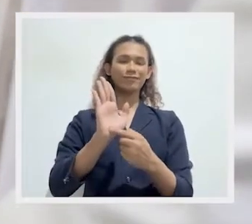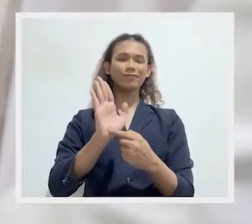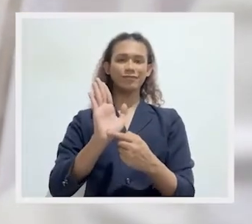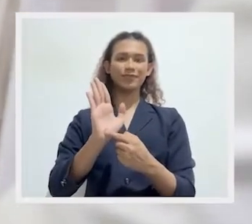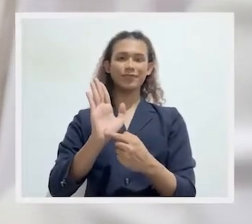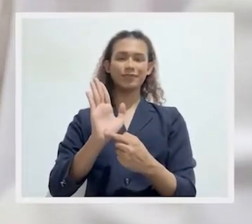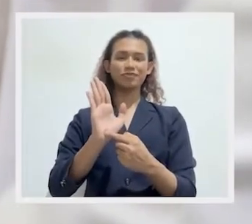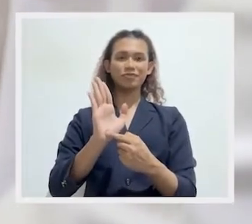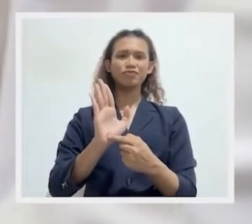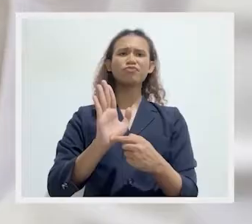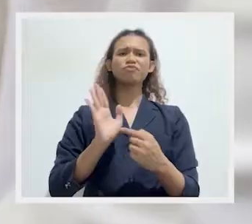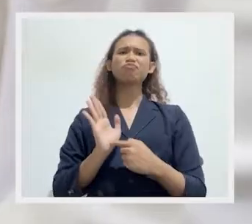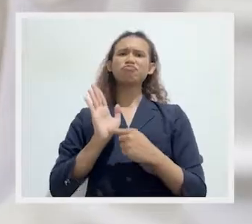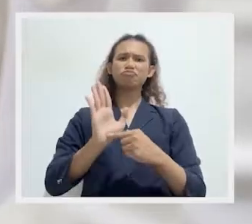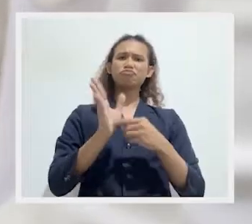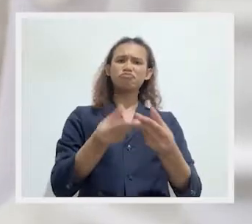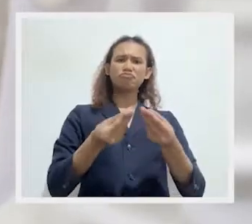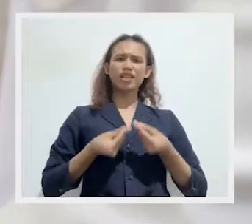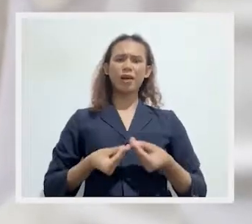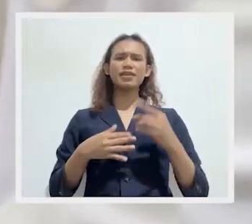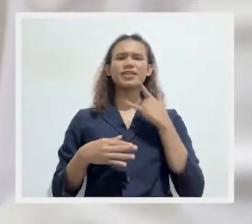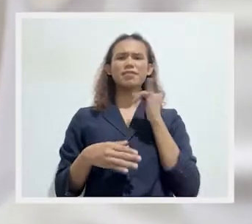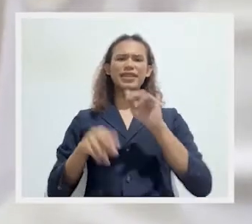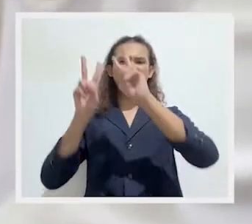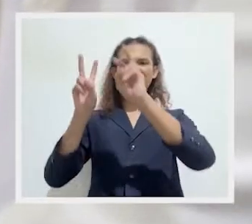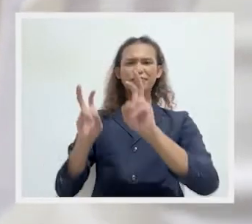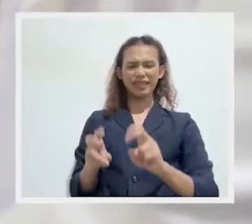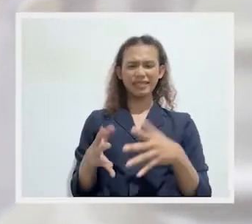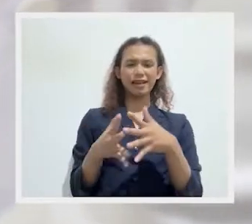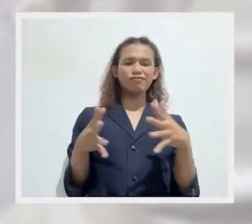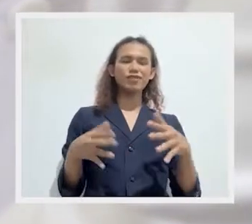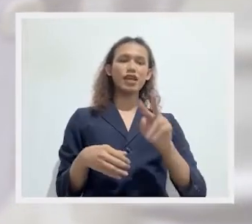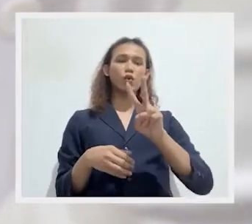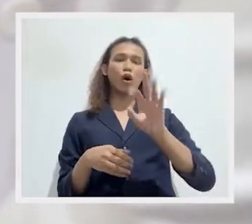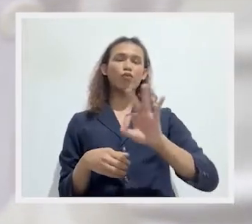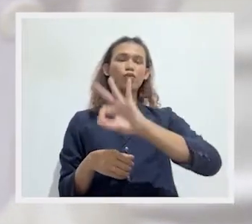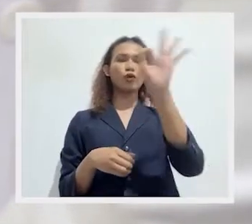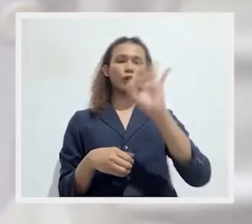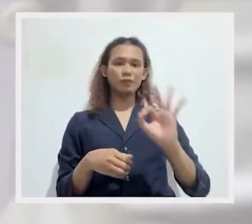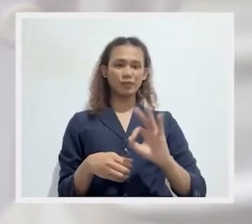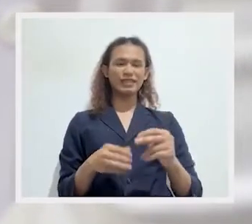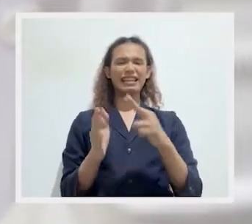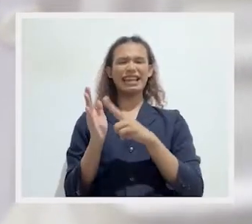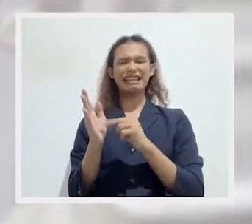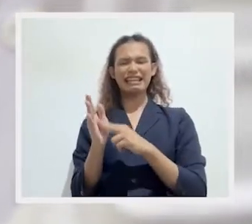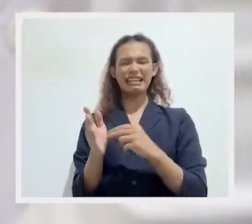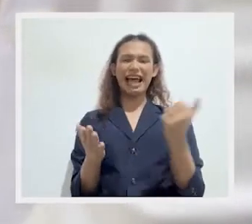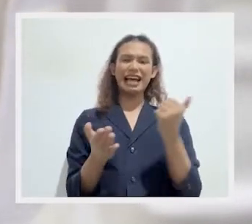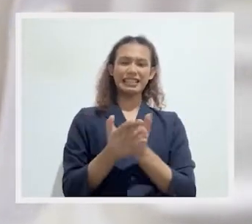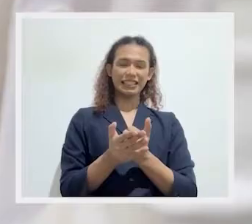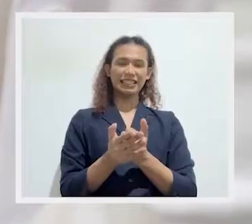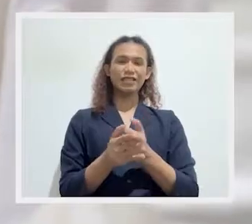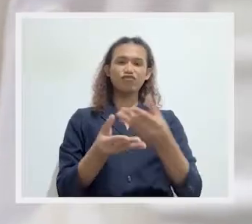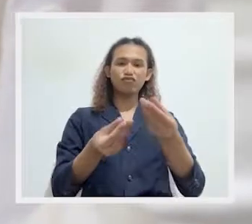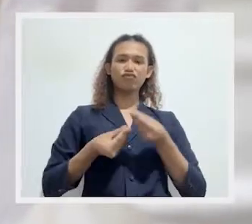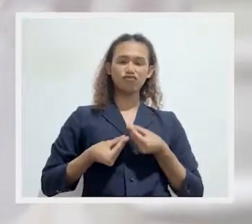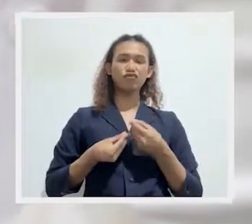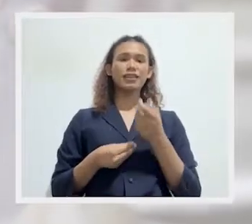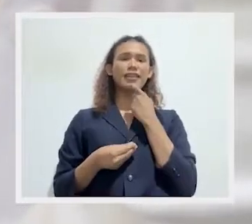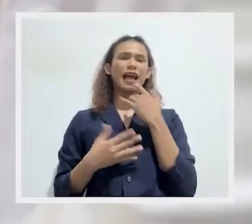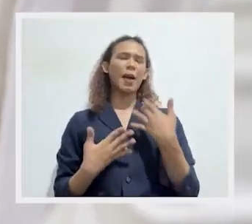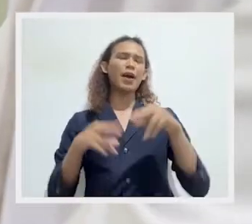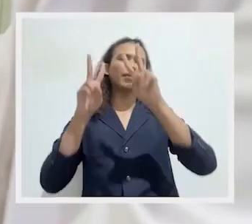tidak teraba lagi. Hasil yang didapatkan dari pemeriksaan ini lebih besar 20% dari nilai aslinya dan